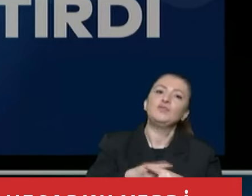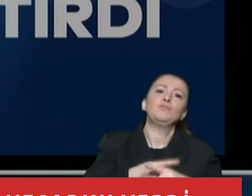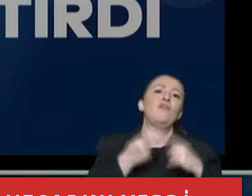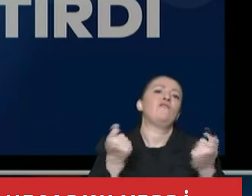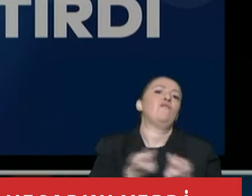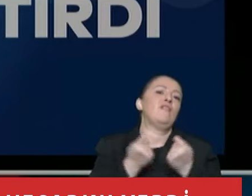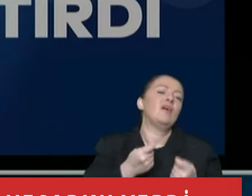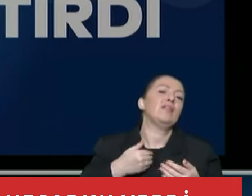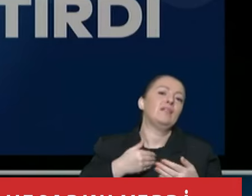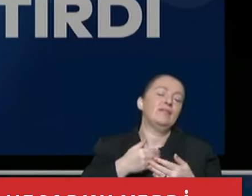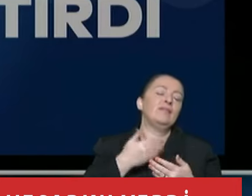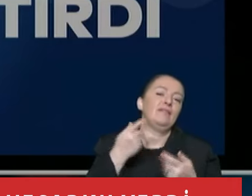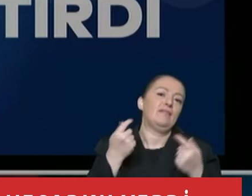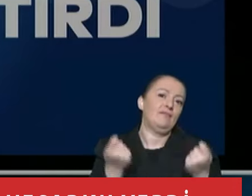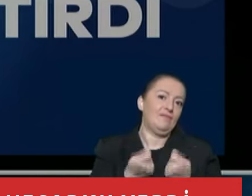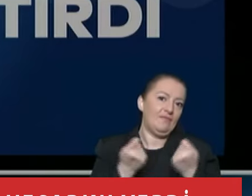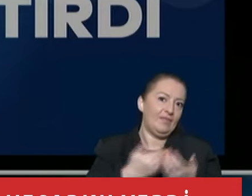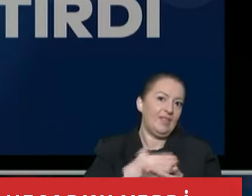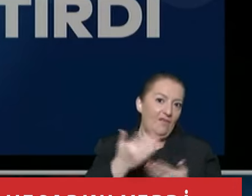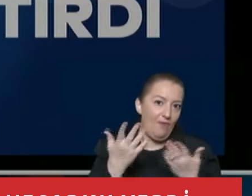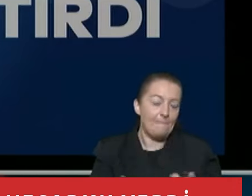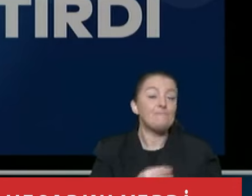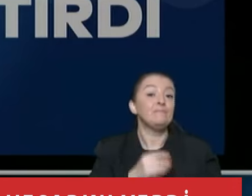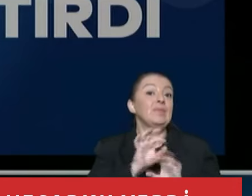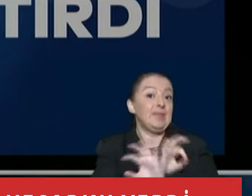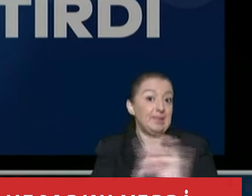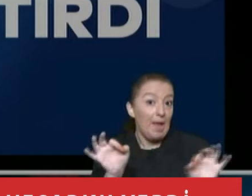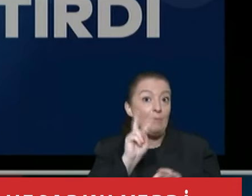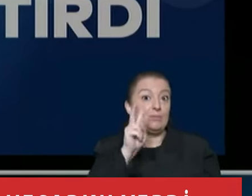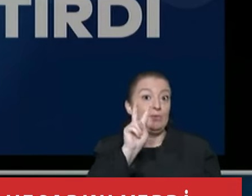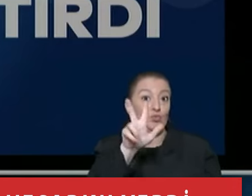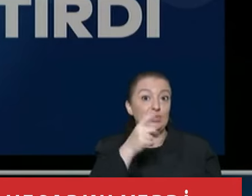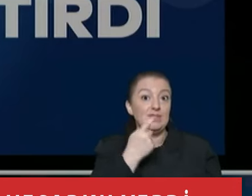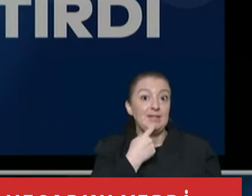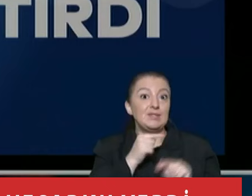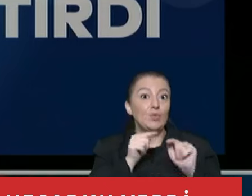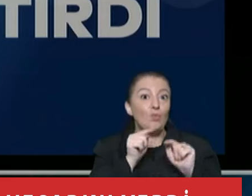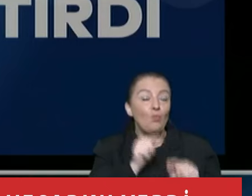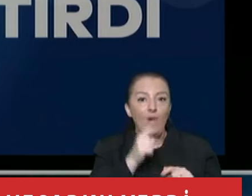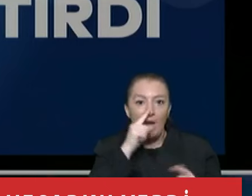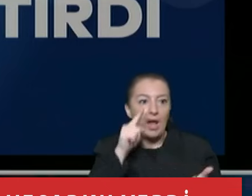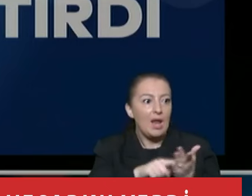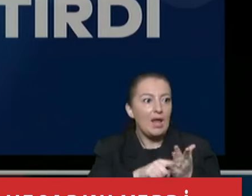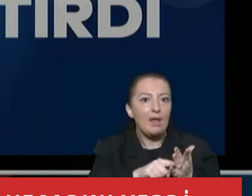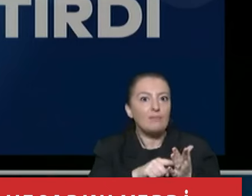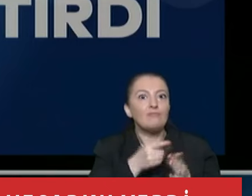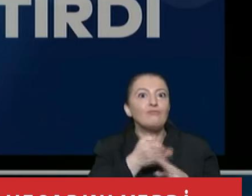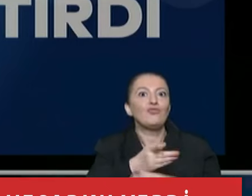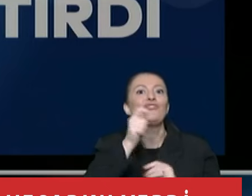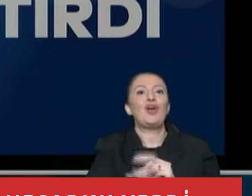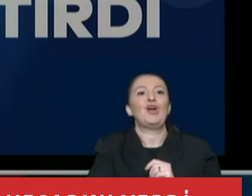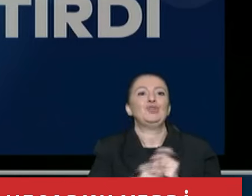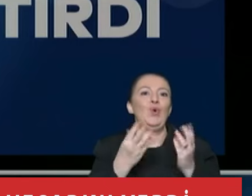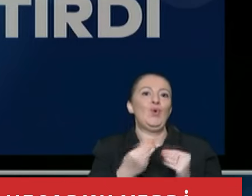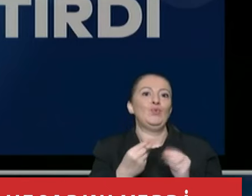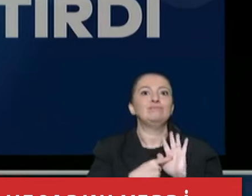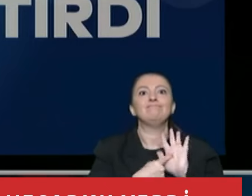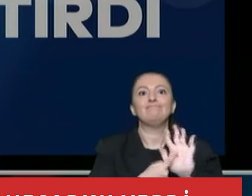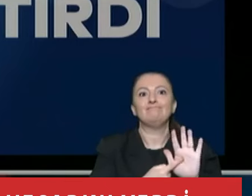edeceğim işte Tam da 2023 Bu inancımızın kanıtlandığı bir yıl oldu ve Ne